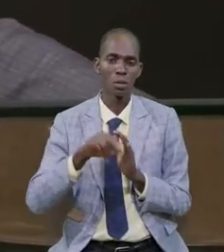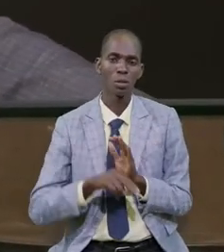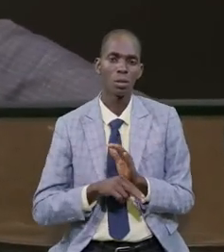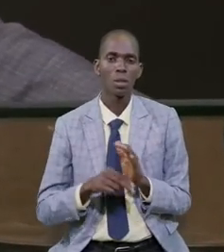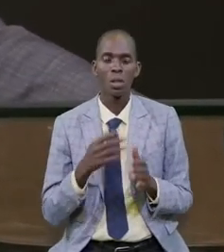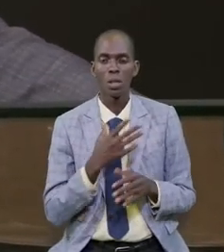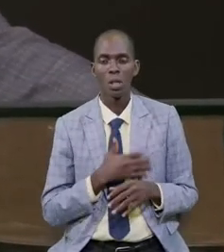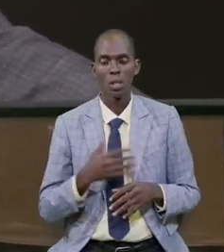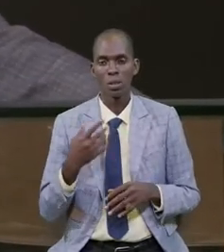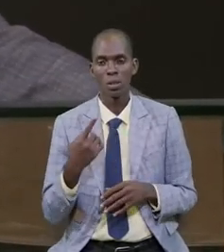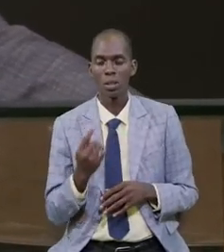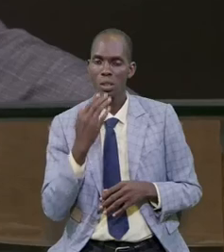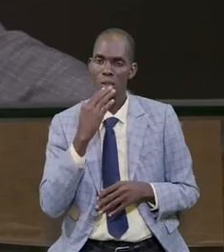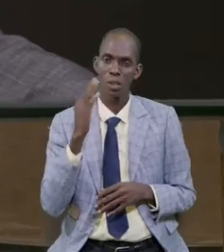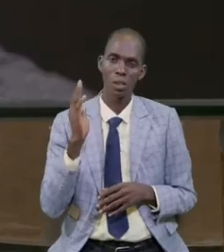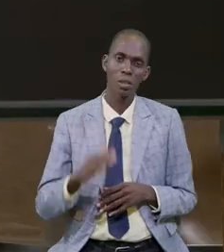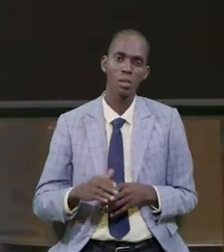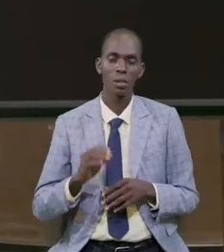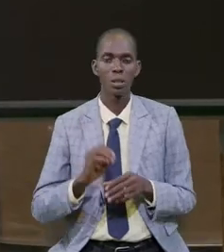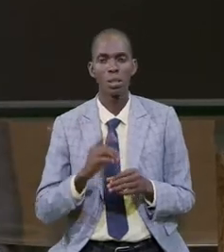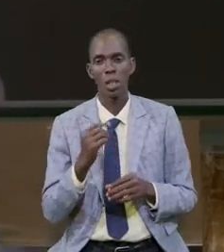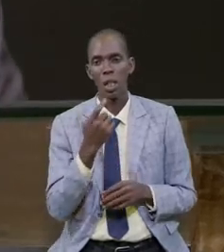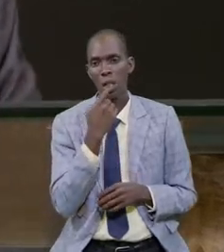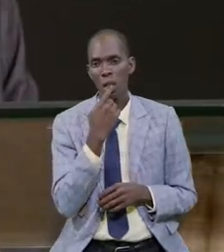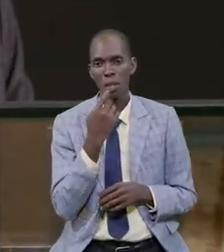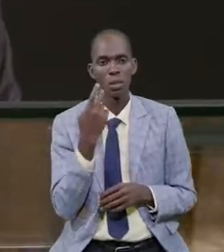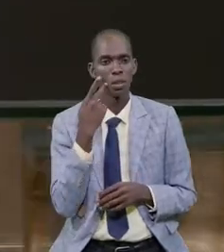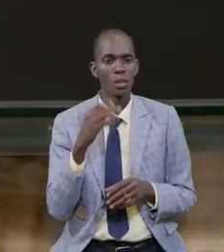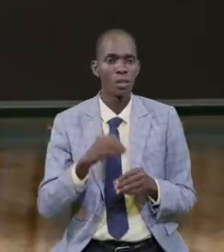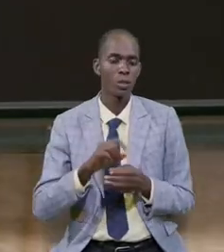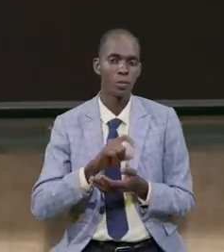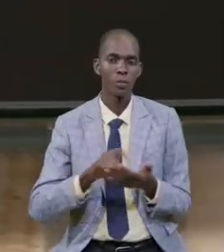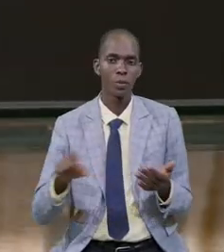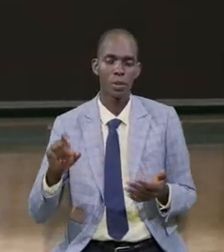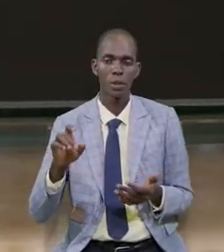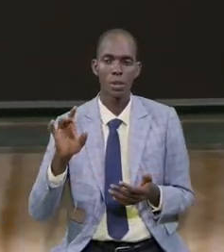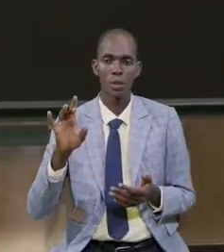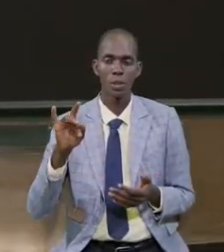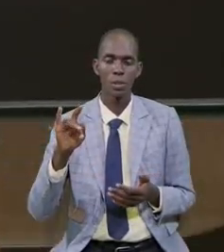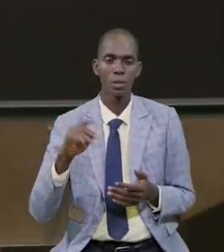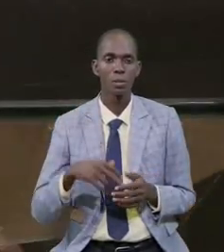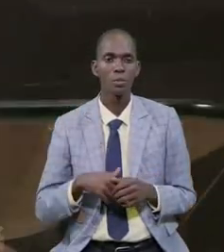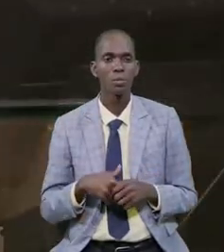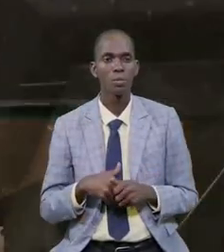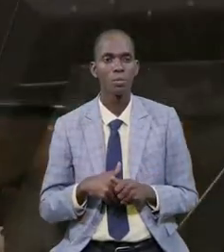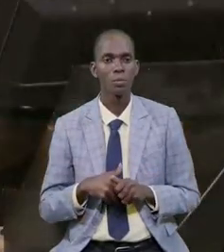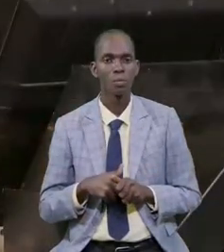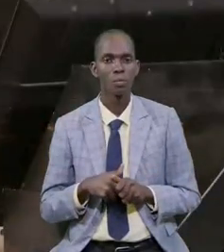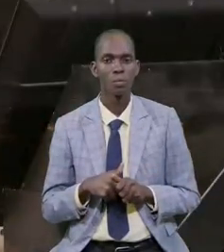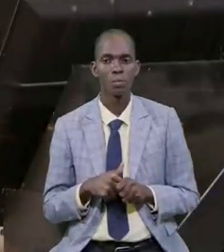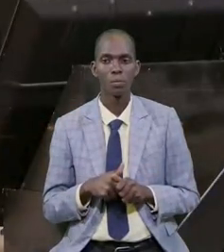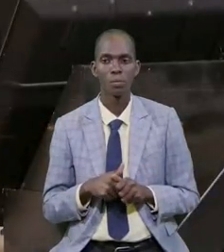l'injustice, du mal dans la langue. Verset 18.